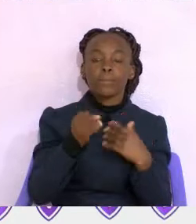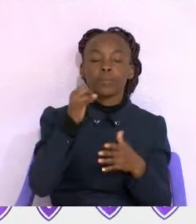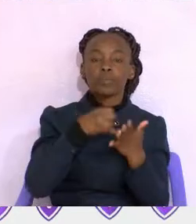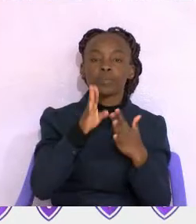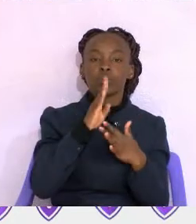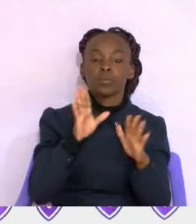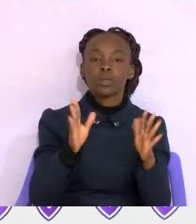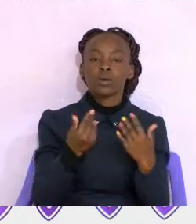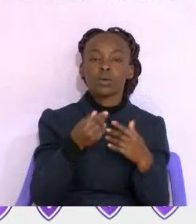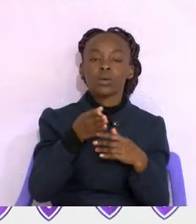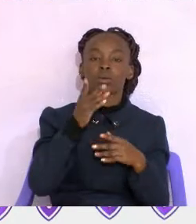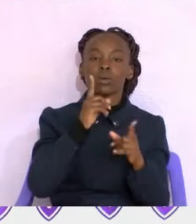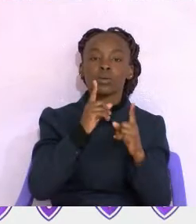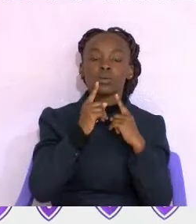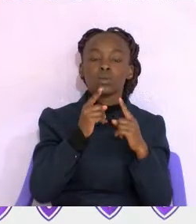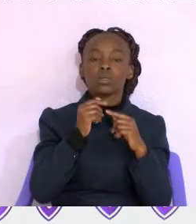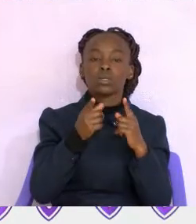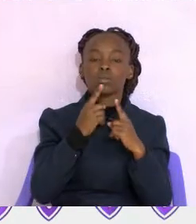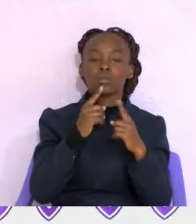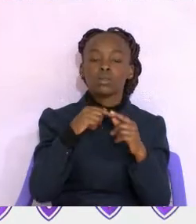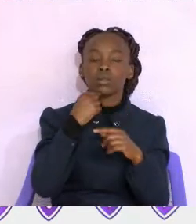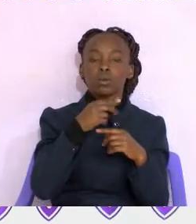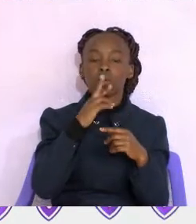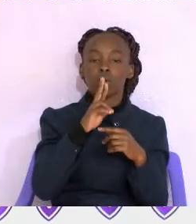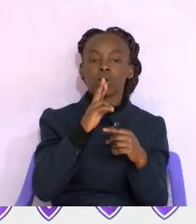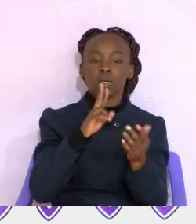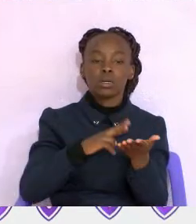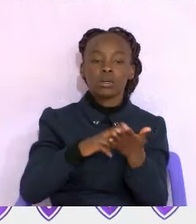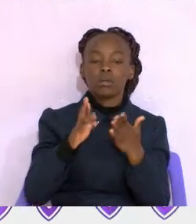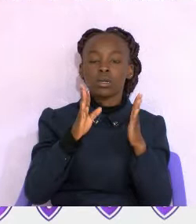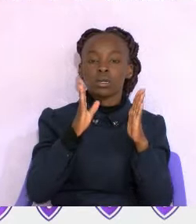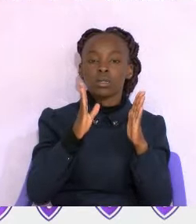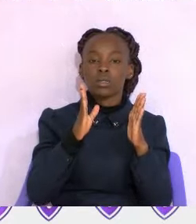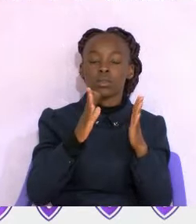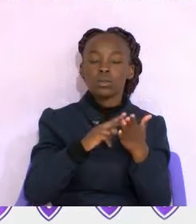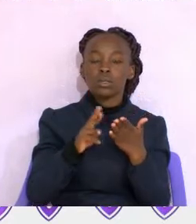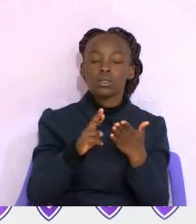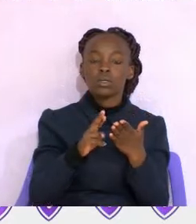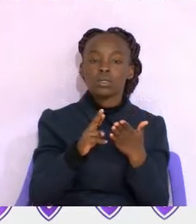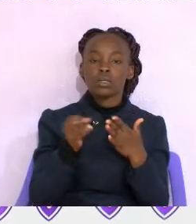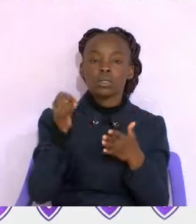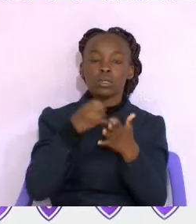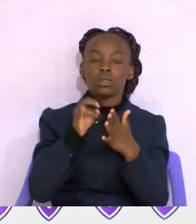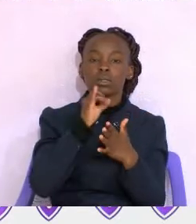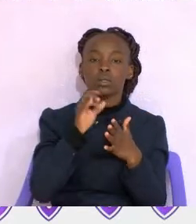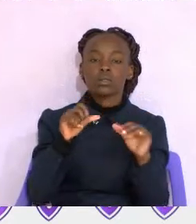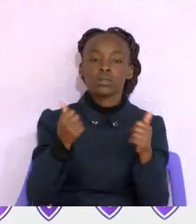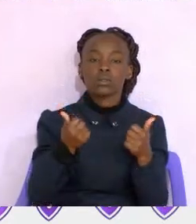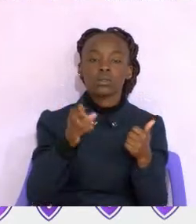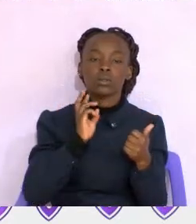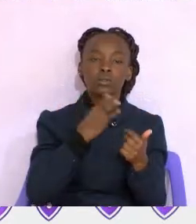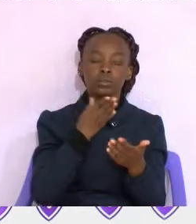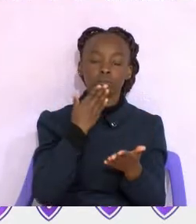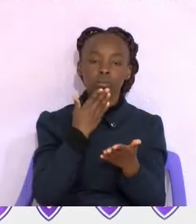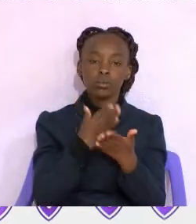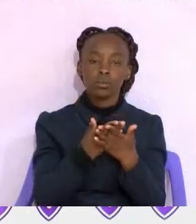wenye haki. Kwamba ni salama na wao. Ambieni wenye haki ni salama na wao. Baba tunakushukuru. Asante